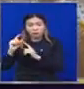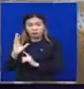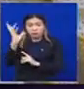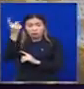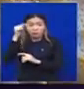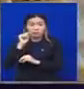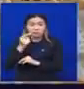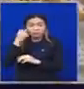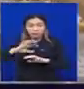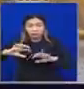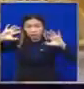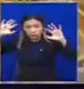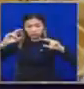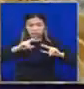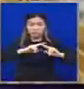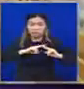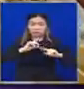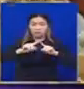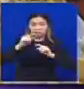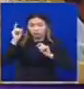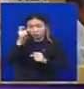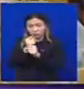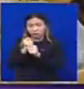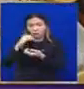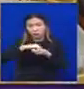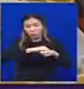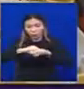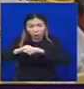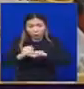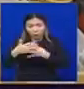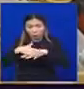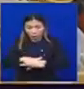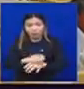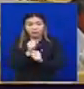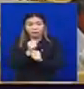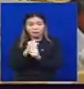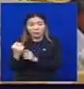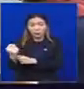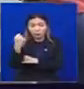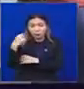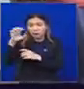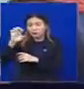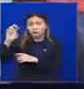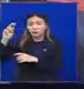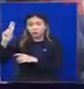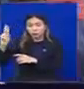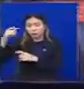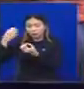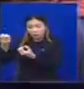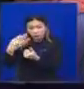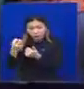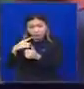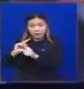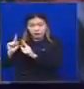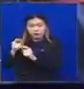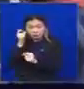ภาครัฐและเอกชนต้องทำงานร่วมกันอย่างเต็มที่และทำงานอย่างเคร่งครัดตามที่ EU แนะนำแต่ก็พอใจกับมาตรการของ